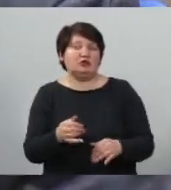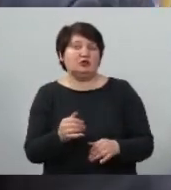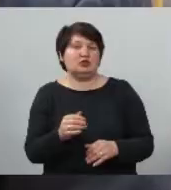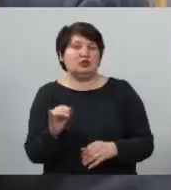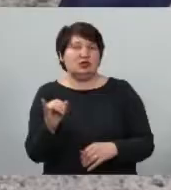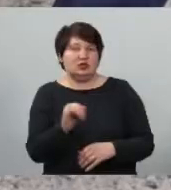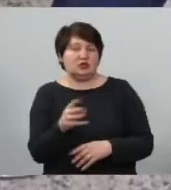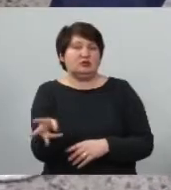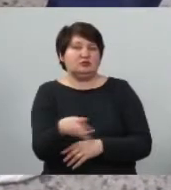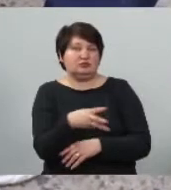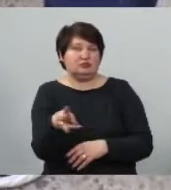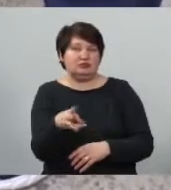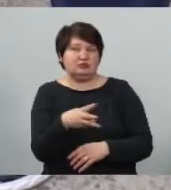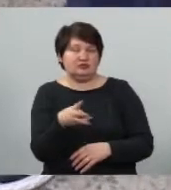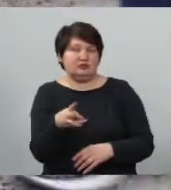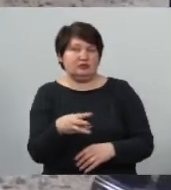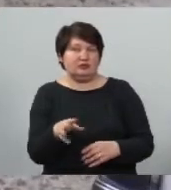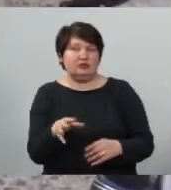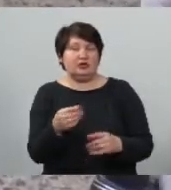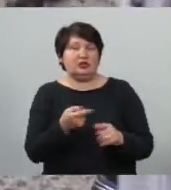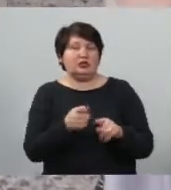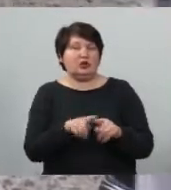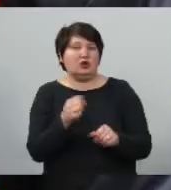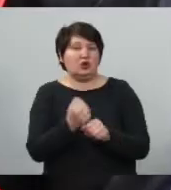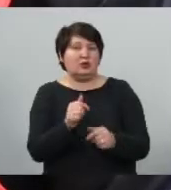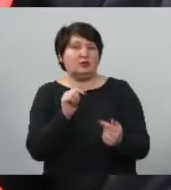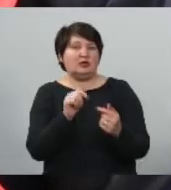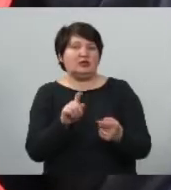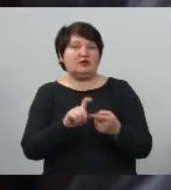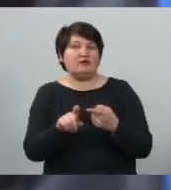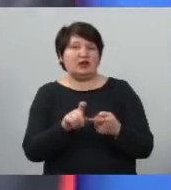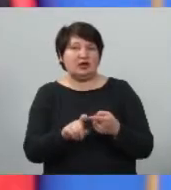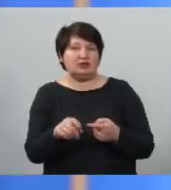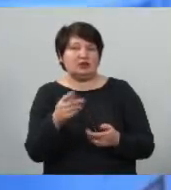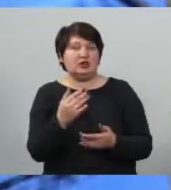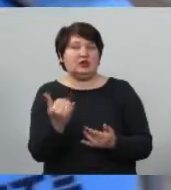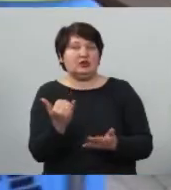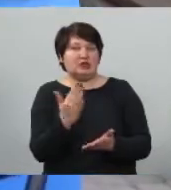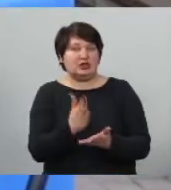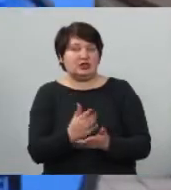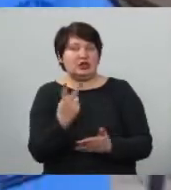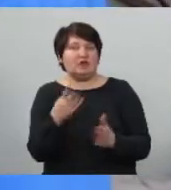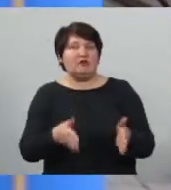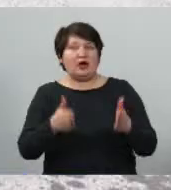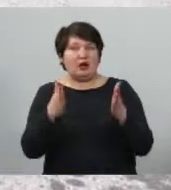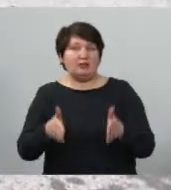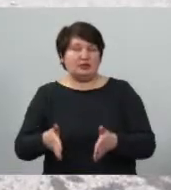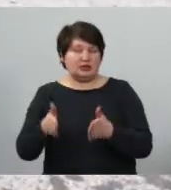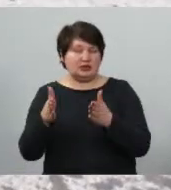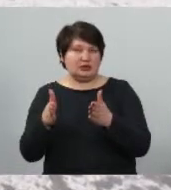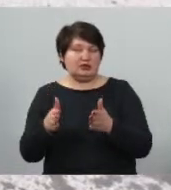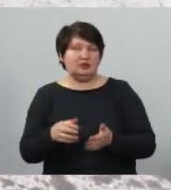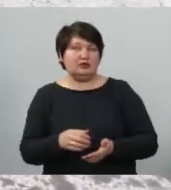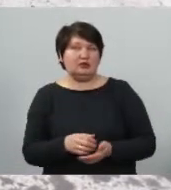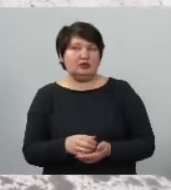місці, де ми беремо суму ємкість. Два під'їзди, оцього бакушина, літрової хватає точно.